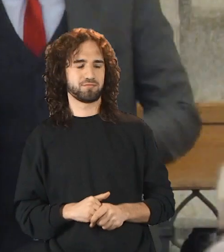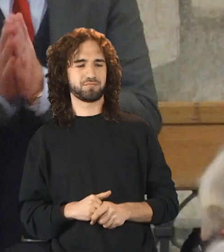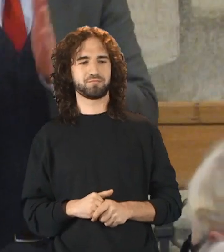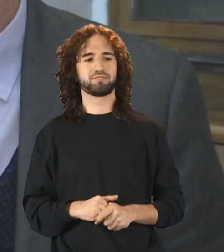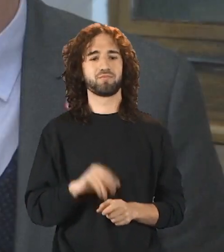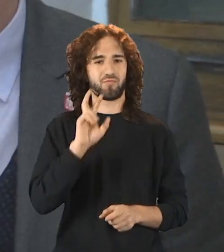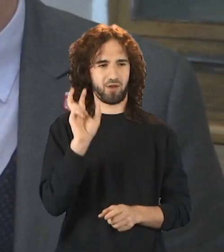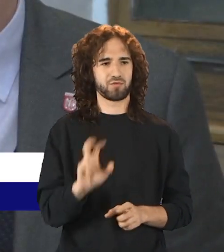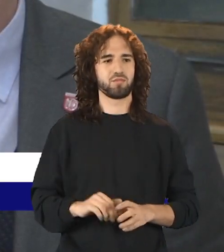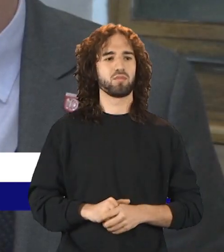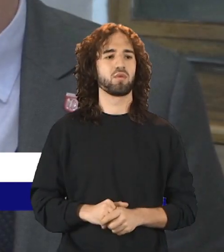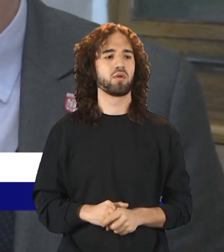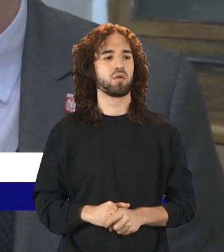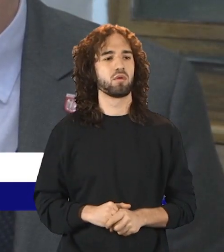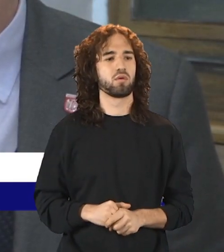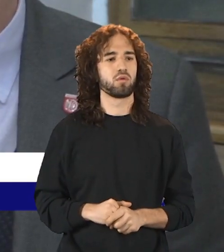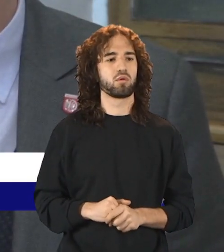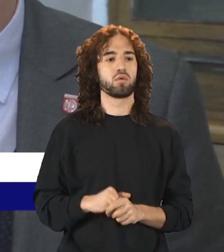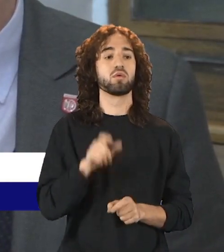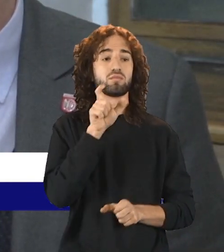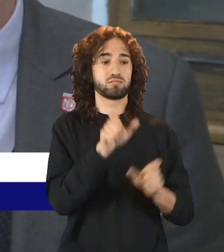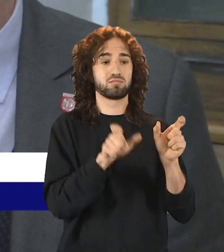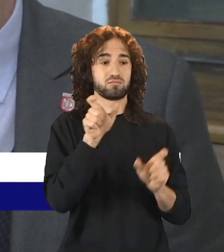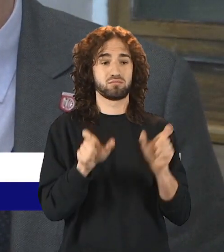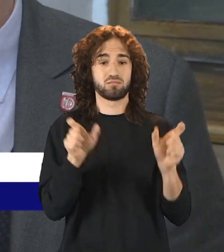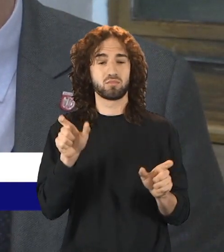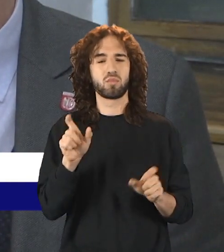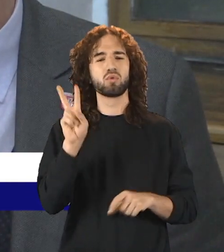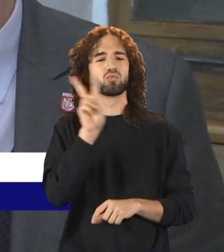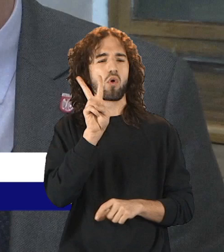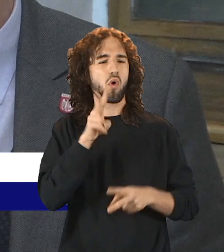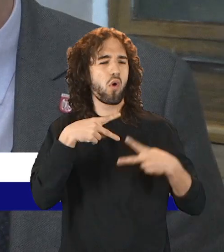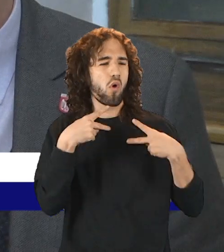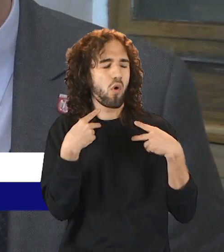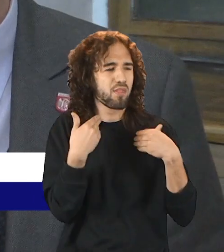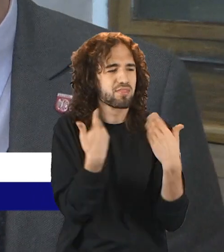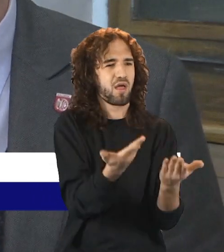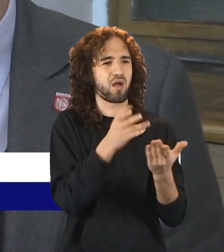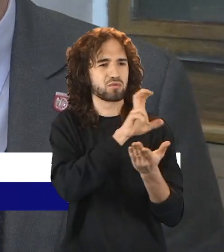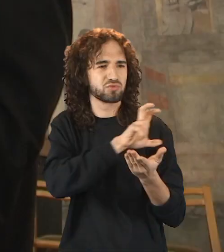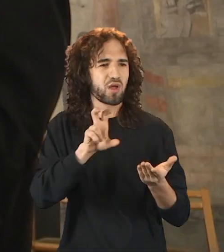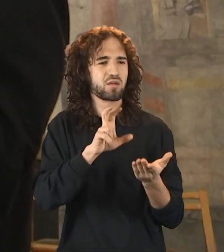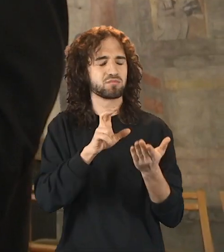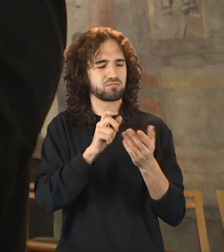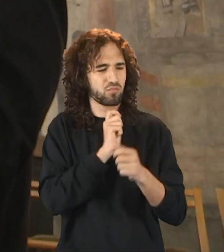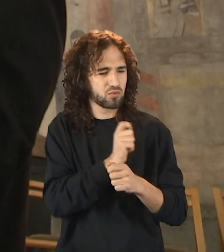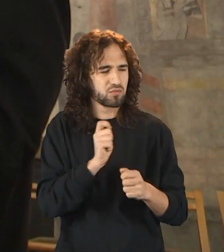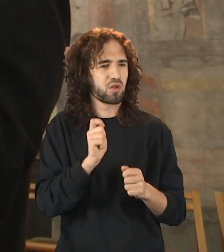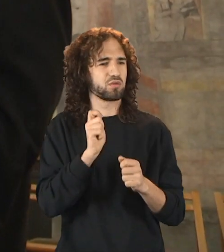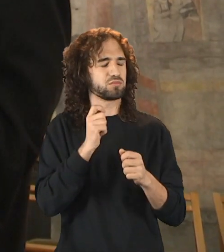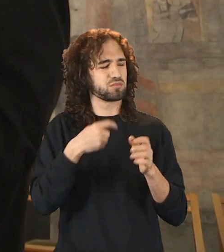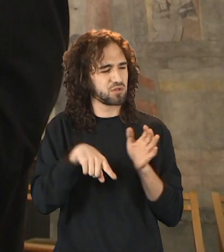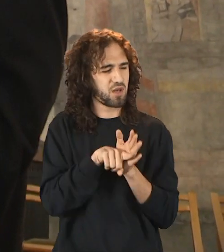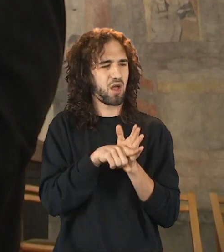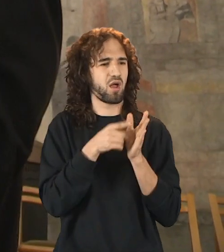Raciborzu. Bez tych, którzy oddają swój czas, którzy robią rzeczy bezinteresownie, a także bez tych,